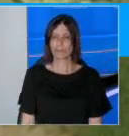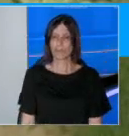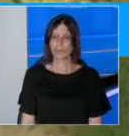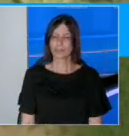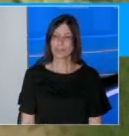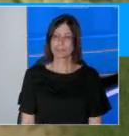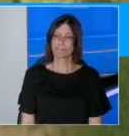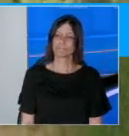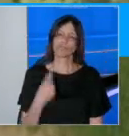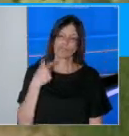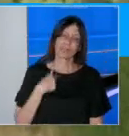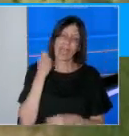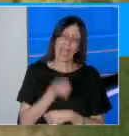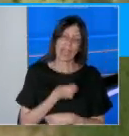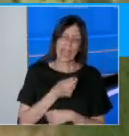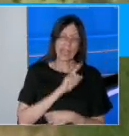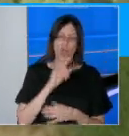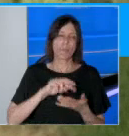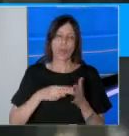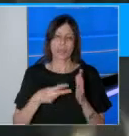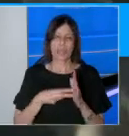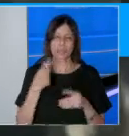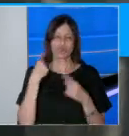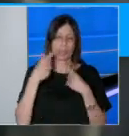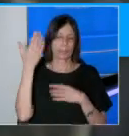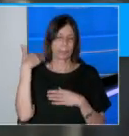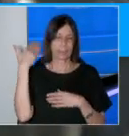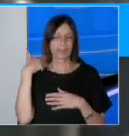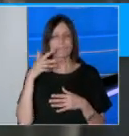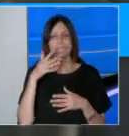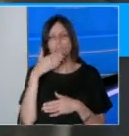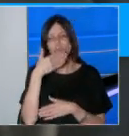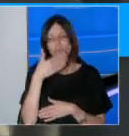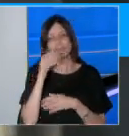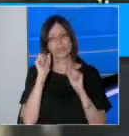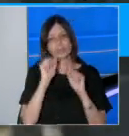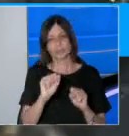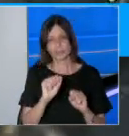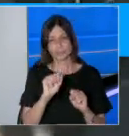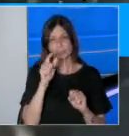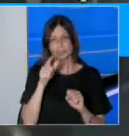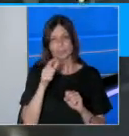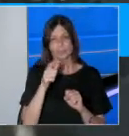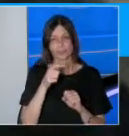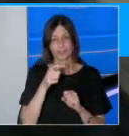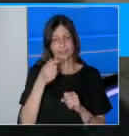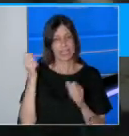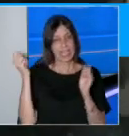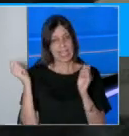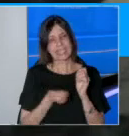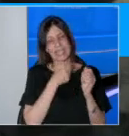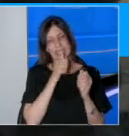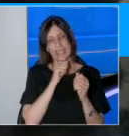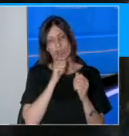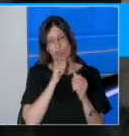תשמע, אני חקלאי, אני לא פוליטיקאי, בשנים עברו, המדינה תמכה במה שנקרא קציר ירוק, אנחנו הורדנו